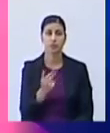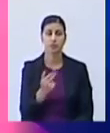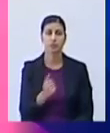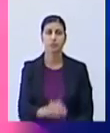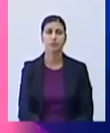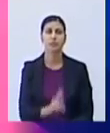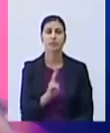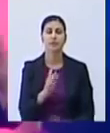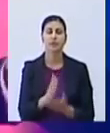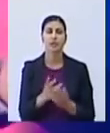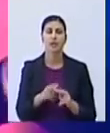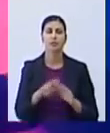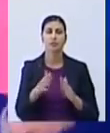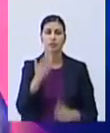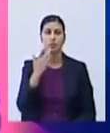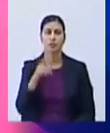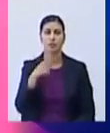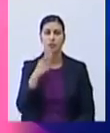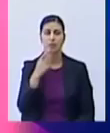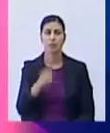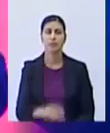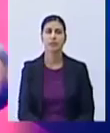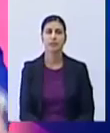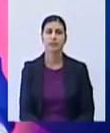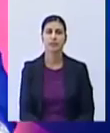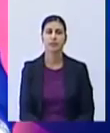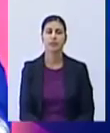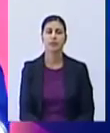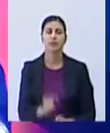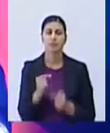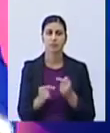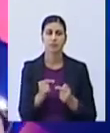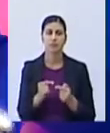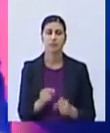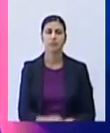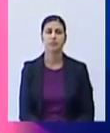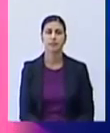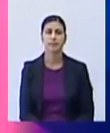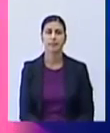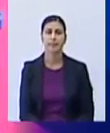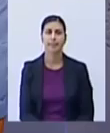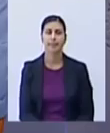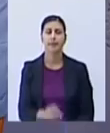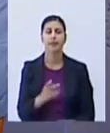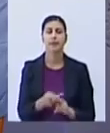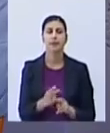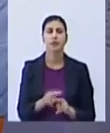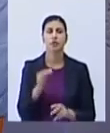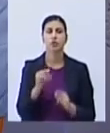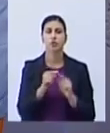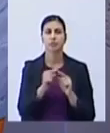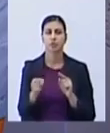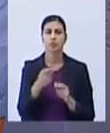მაჟორიტარ ვინაც მაგრამ ამ შემთხვევაში პოლიტიკოსები ამბობენ რომ გაგაუქმდეს და დამკვიდრდეს რეგიონული პროპორციული 20 წლის ისტორიის განმავლობაში